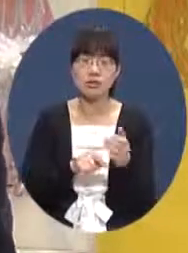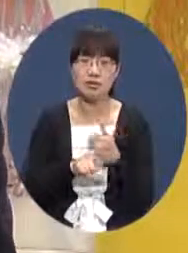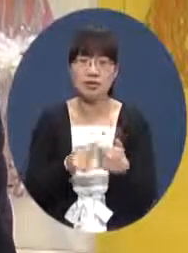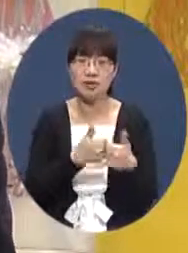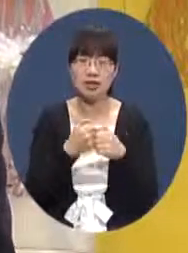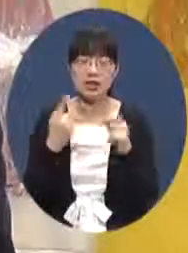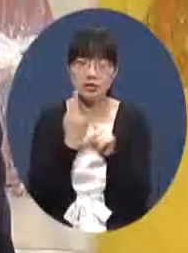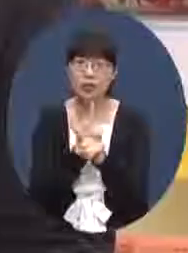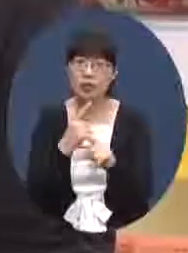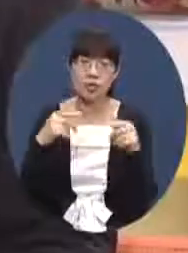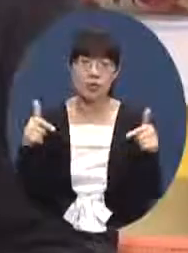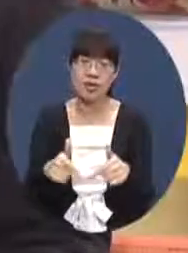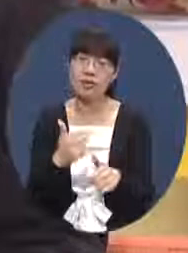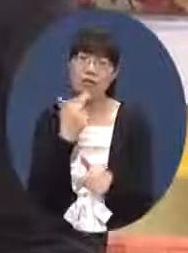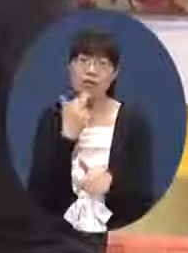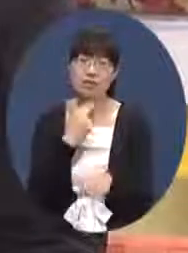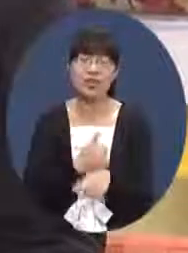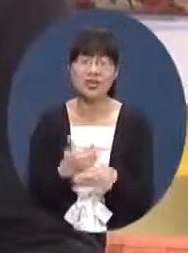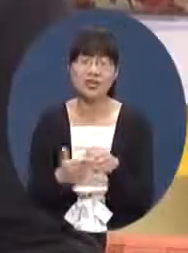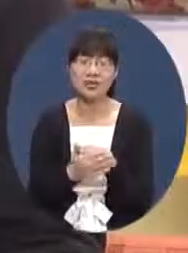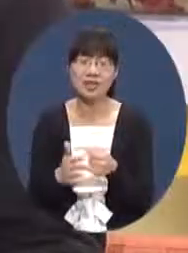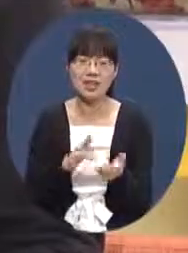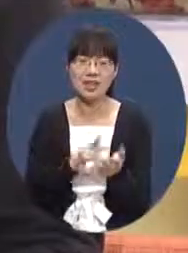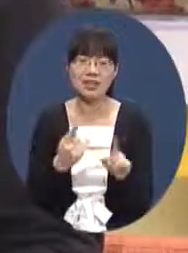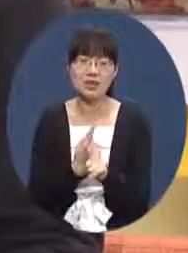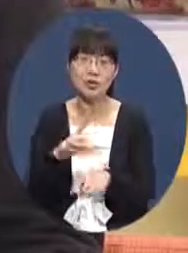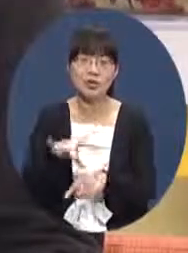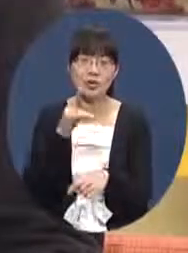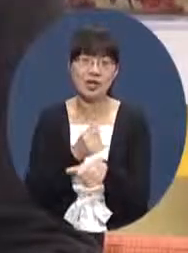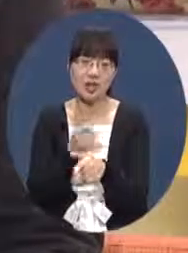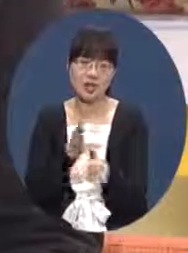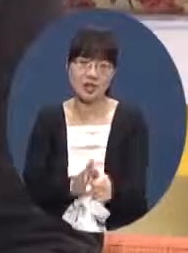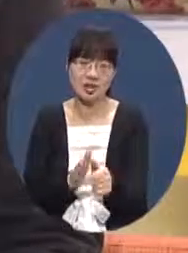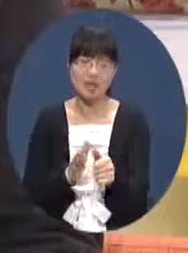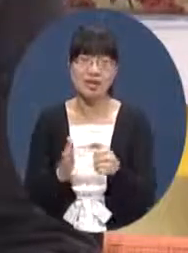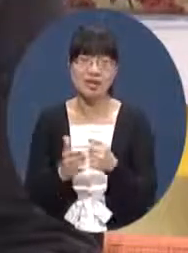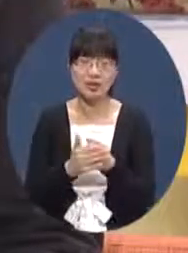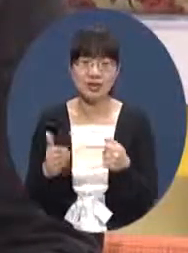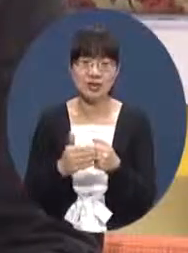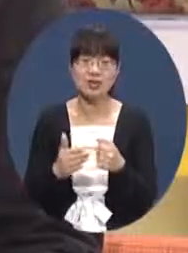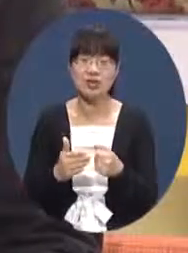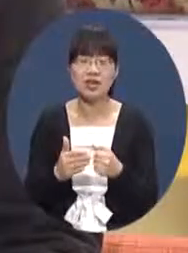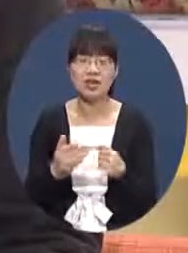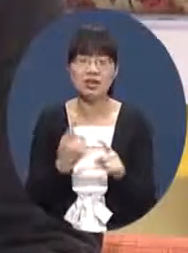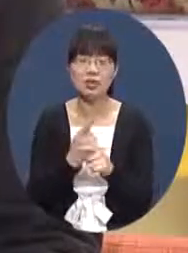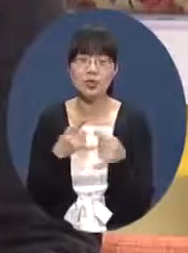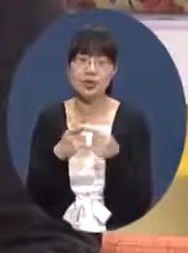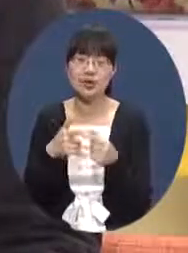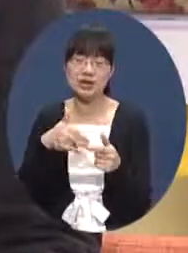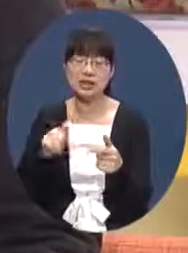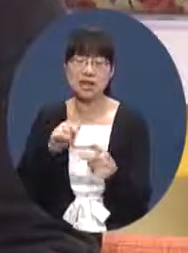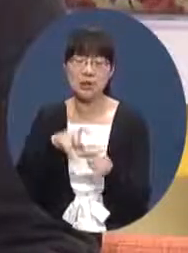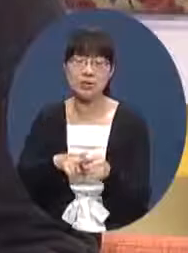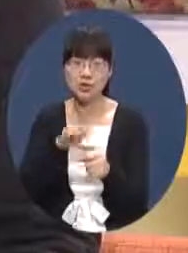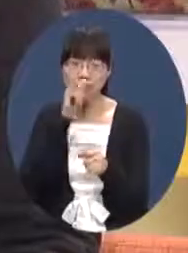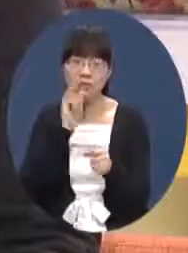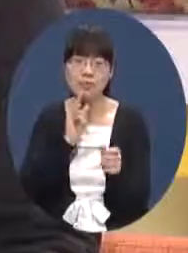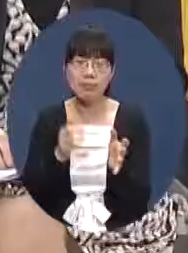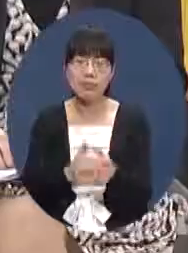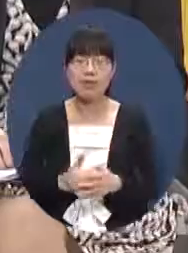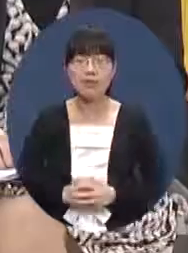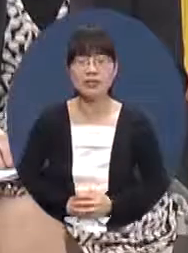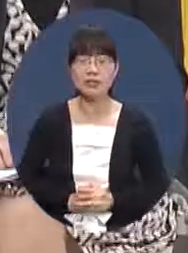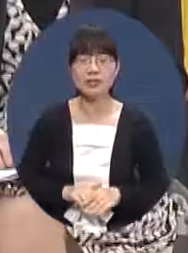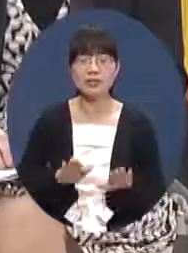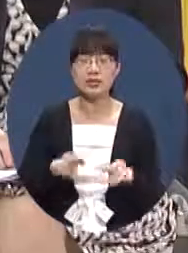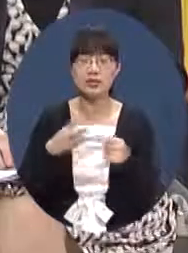좋아지지 않습니다. 네, 그렇죠. 약치료를 먼저 하셔야 되고 그렇게 해서 가려움증을 완화시키는 게 치료의 1차 목표가 되겠습니다.